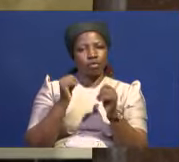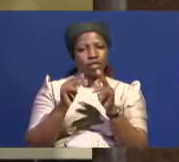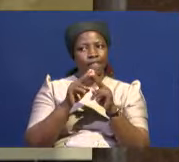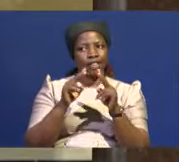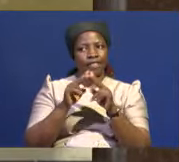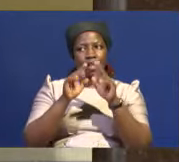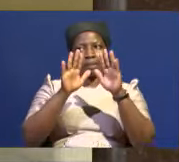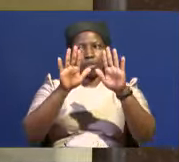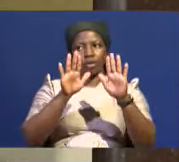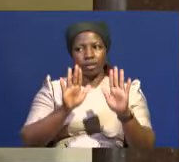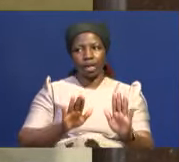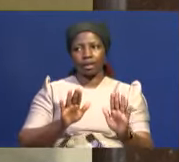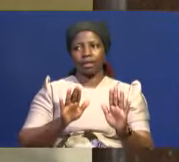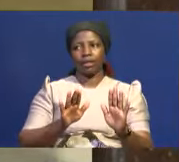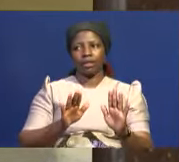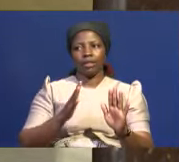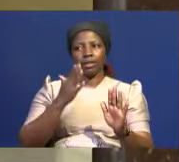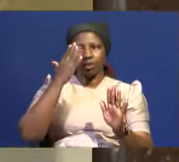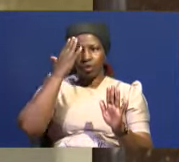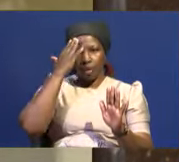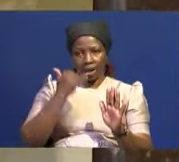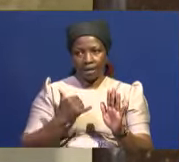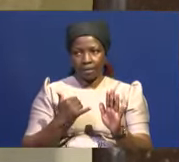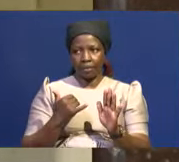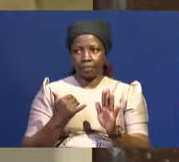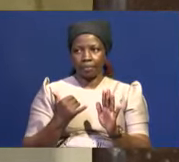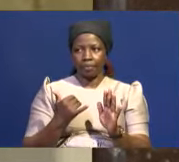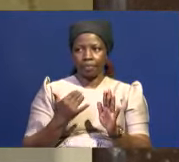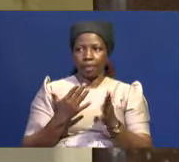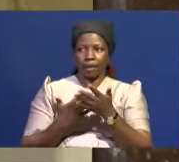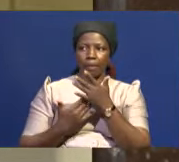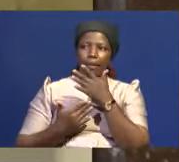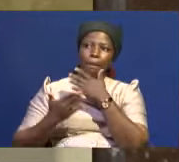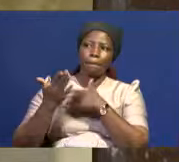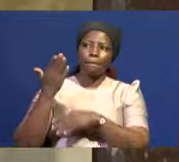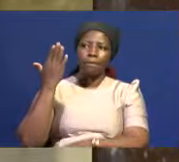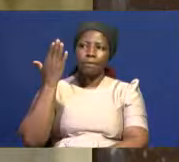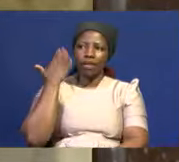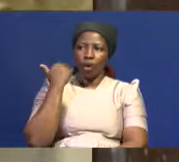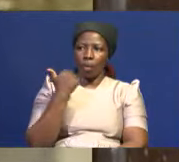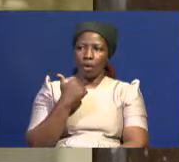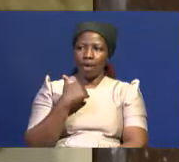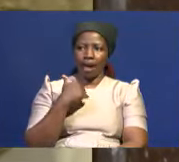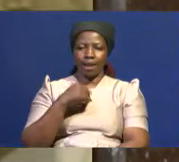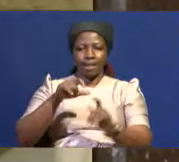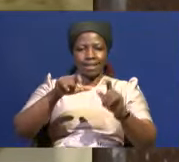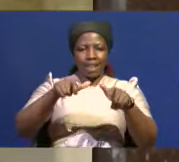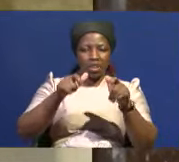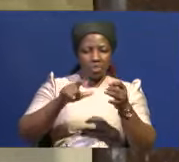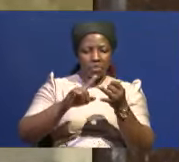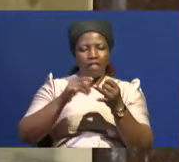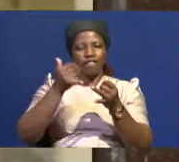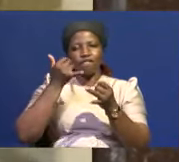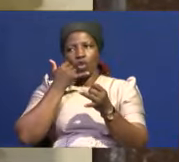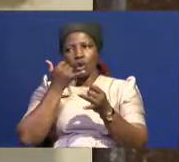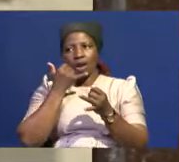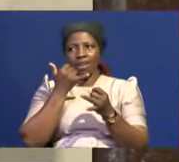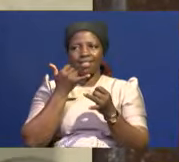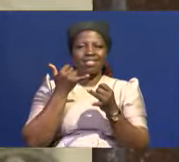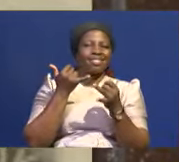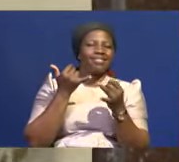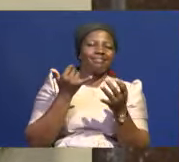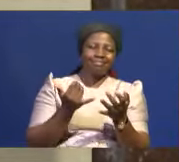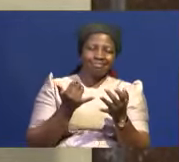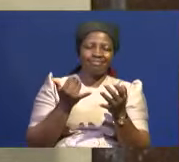maana sana. Sababu tulikuwa na radio na simu na mengine ya